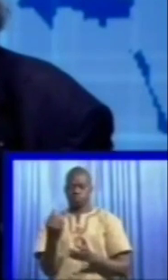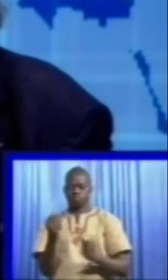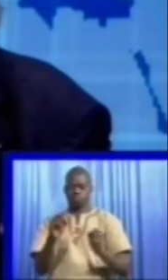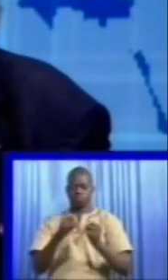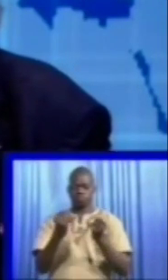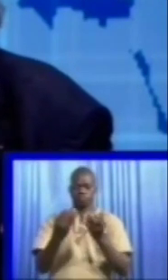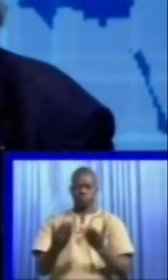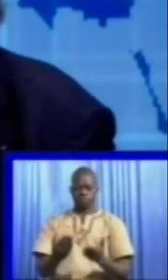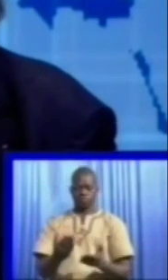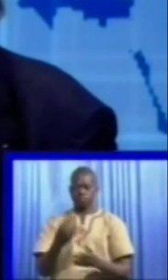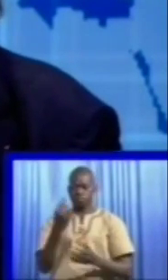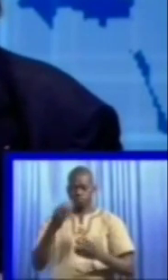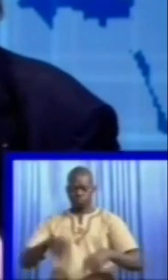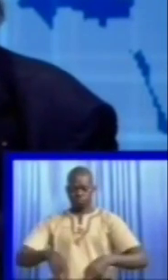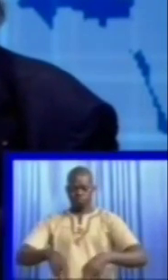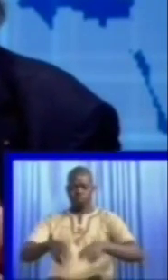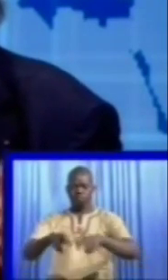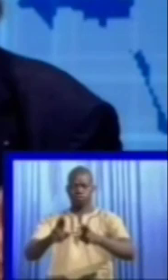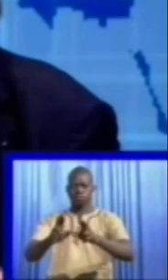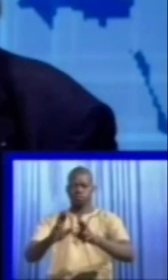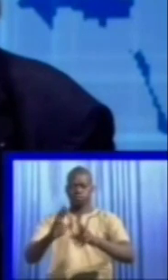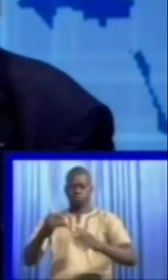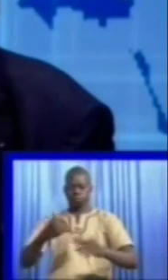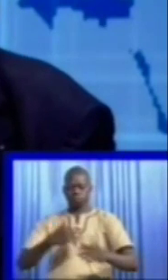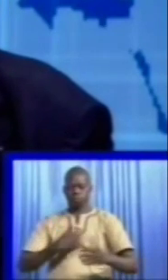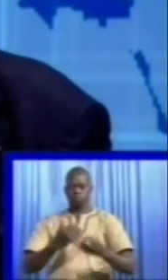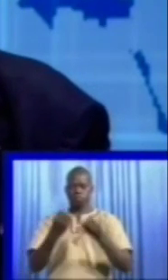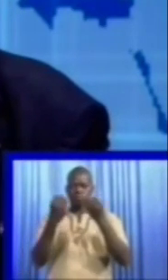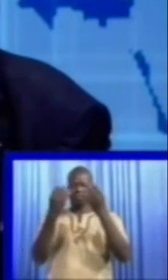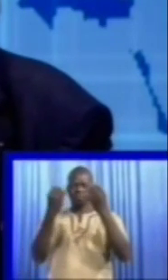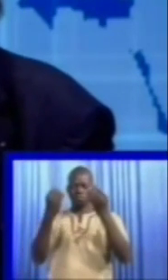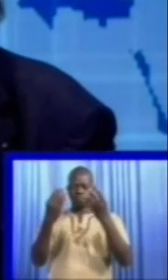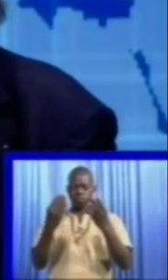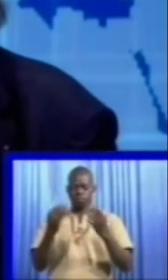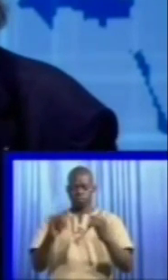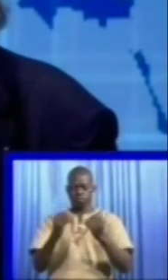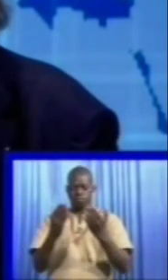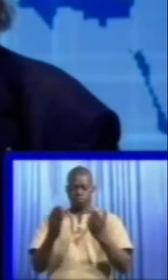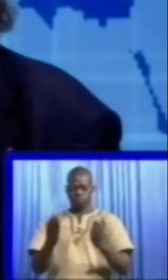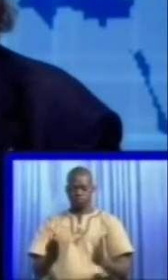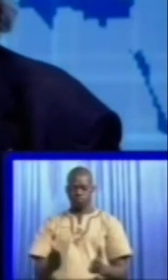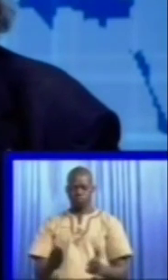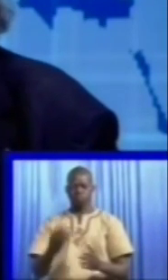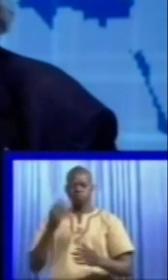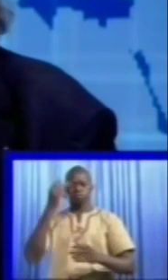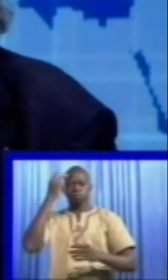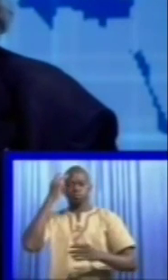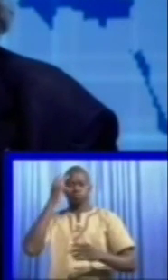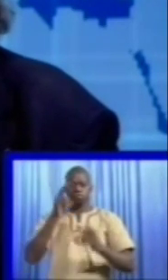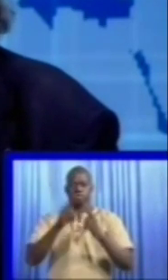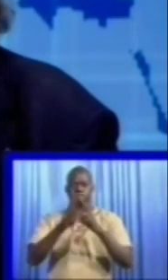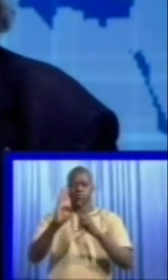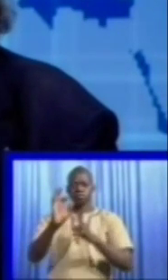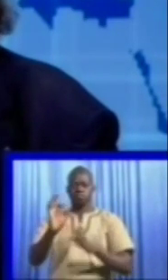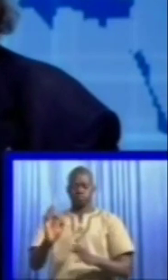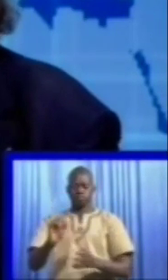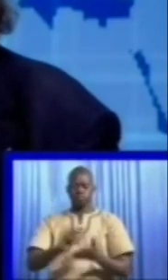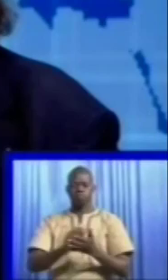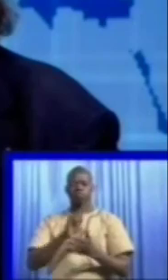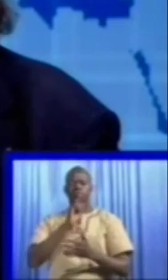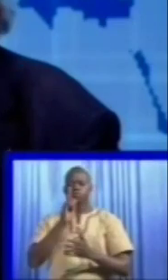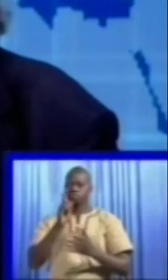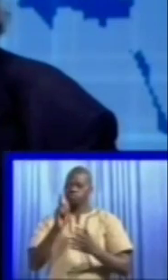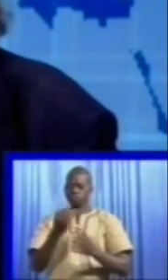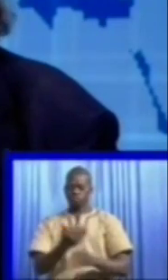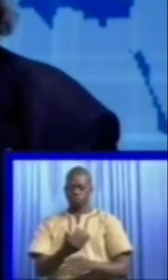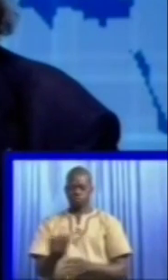voix, une seule tendance, qu'il y ait un pluralisme. Et je crois qu'au Burkina, vous avez cette vertu, c'est qu'il